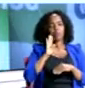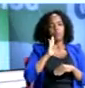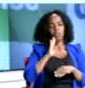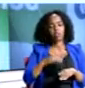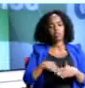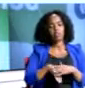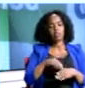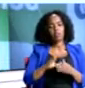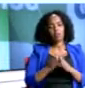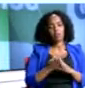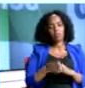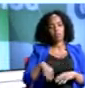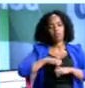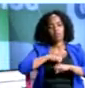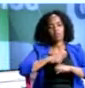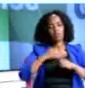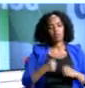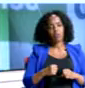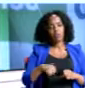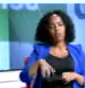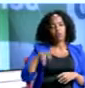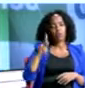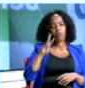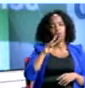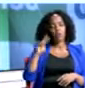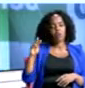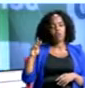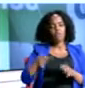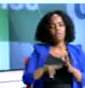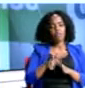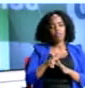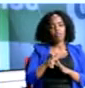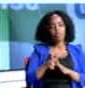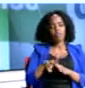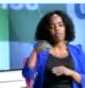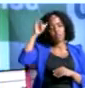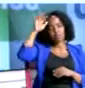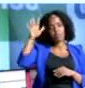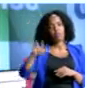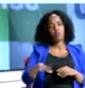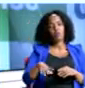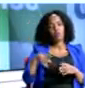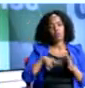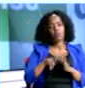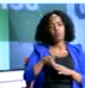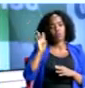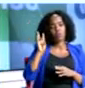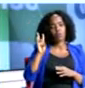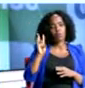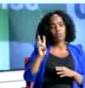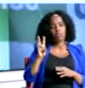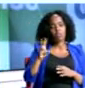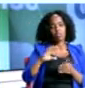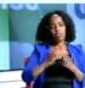fudan namote itishun kendendemi ga corona virus imis gose gedegara qaba virus gose torbakete namakemidu gose torbakete